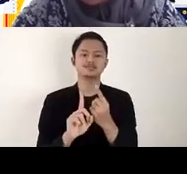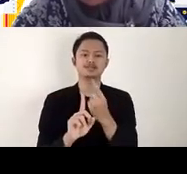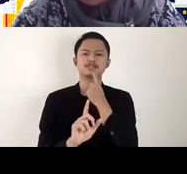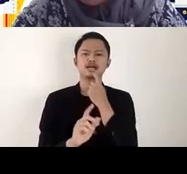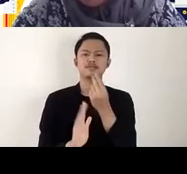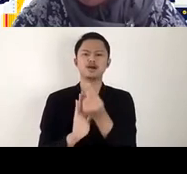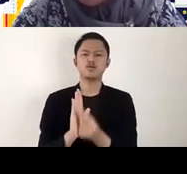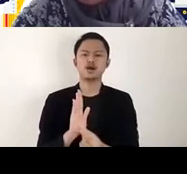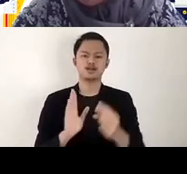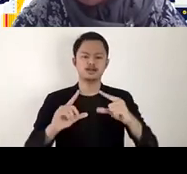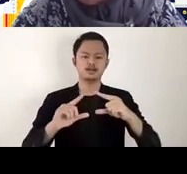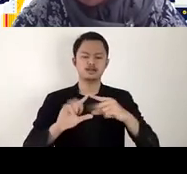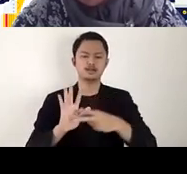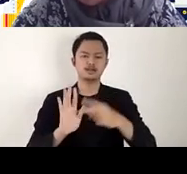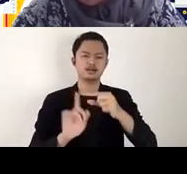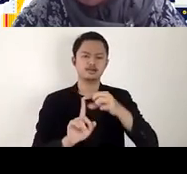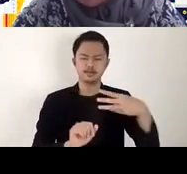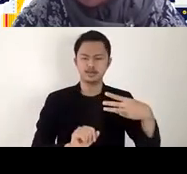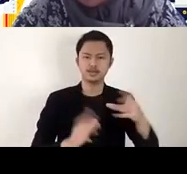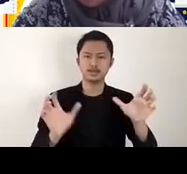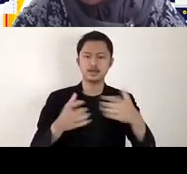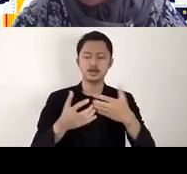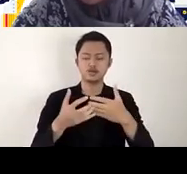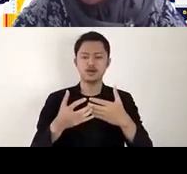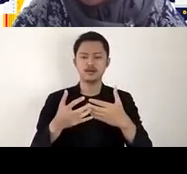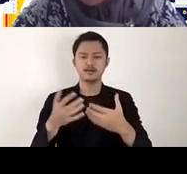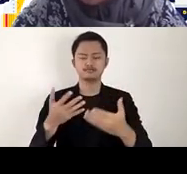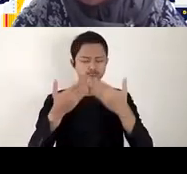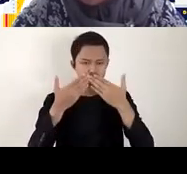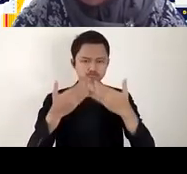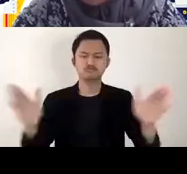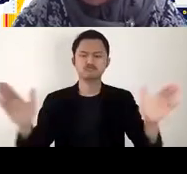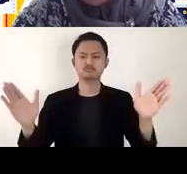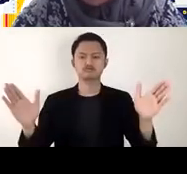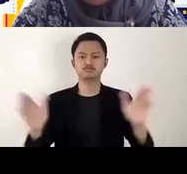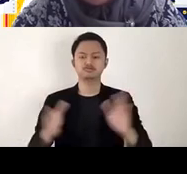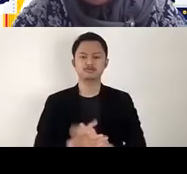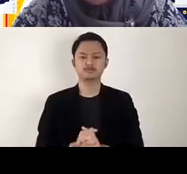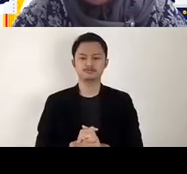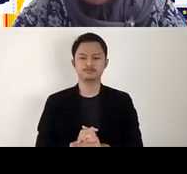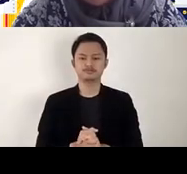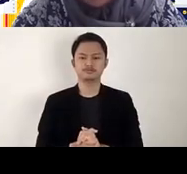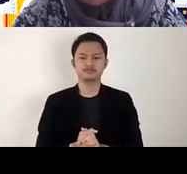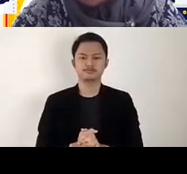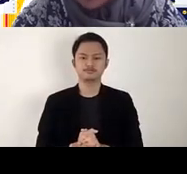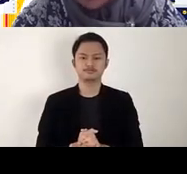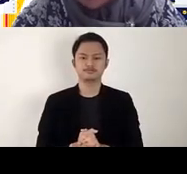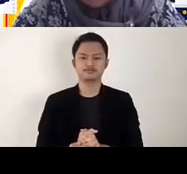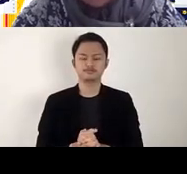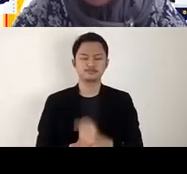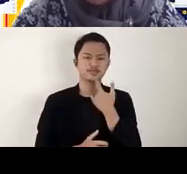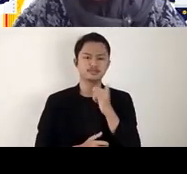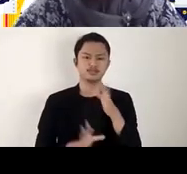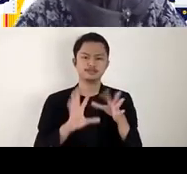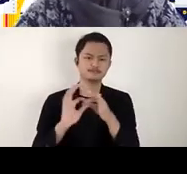rantai ini juga membongkar ruang yang sangat luas ya untuk dia untuk ad untuk